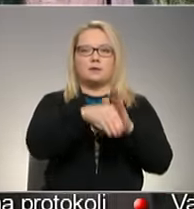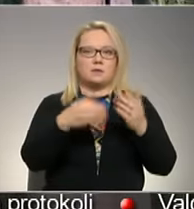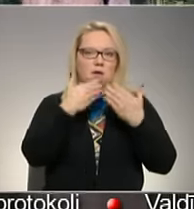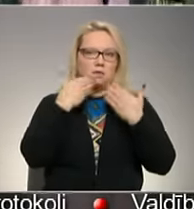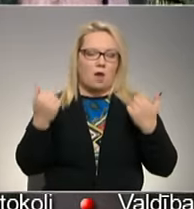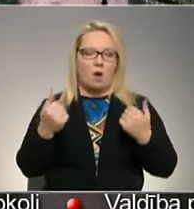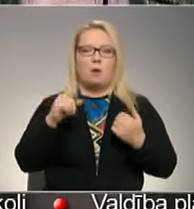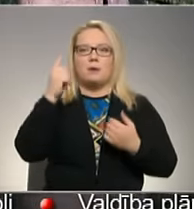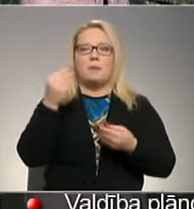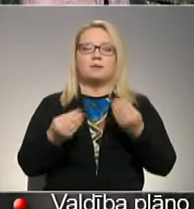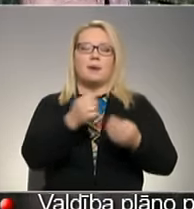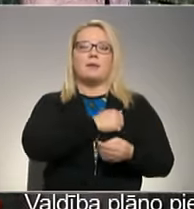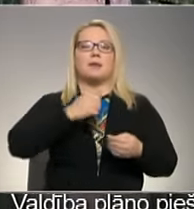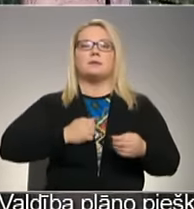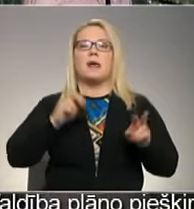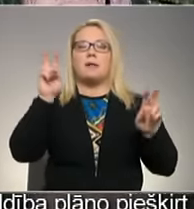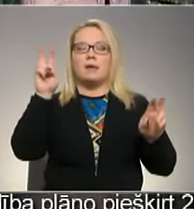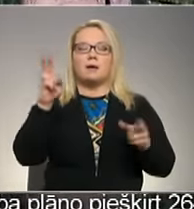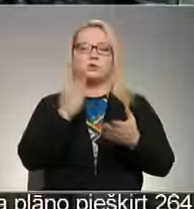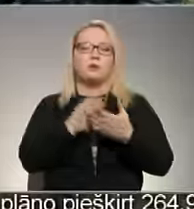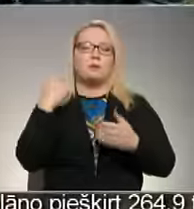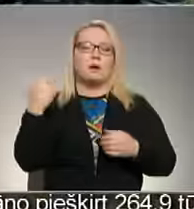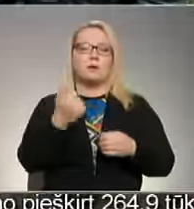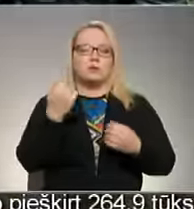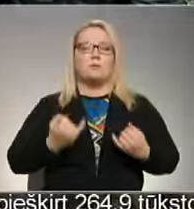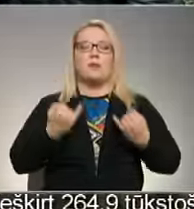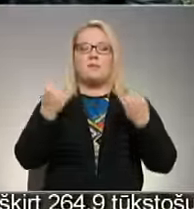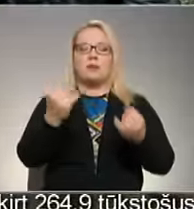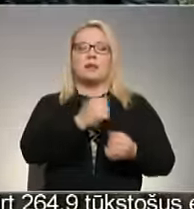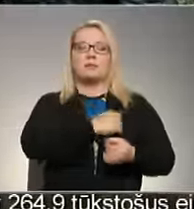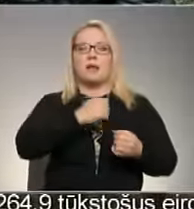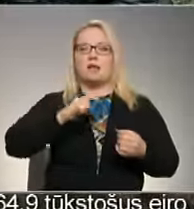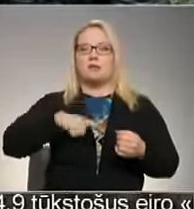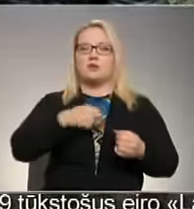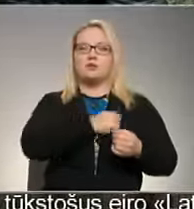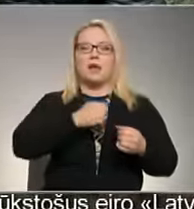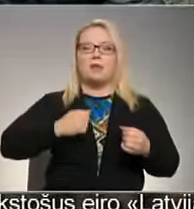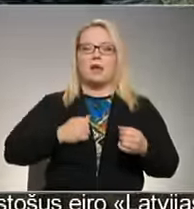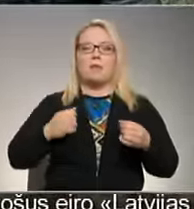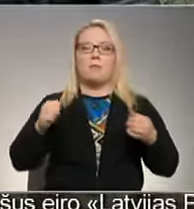Pirmā spēle Strēlnieki, kas notika pagājušajā gadā, bija veltīta Latviešu Strēlnieku bataljonu